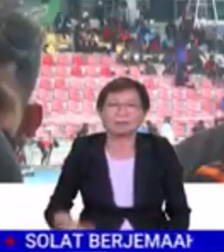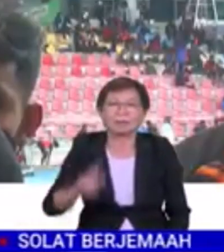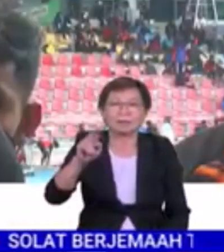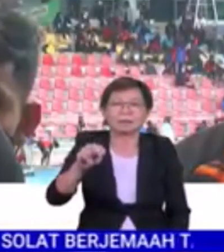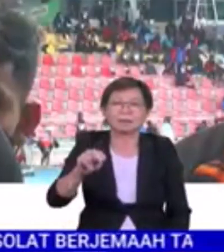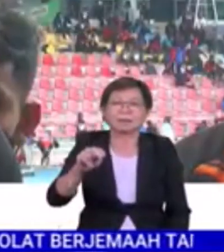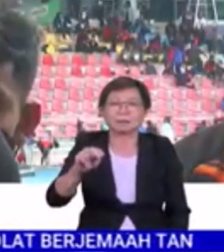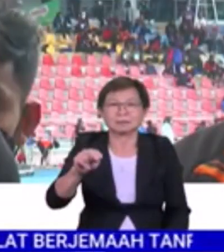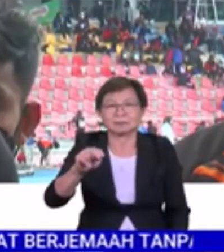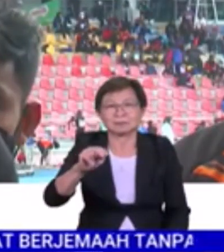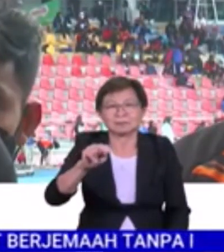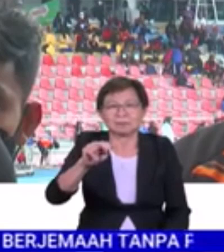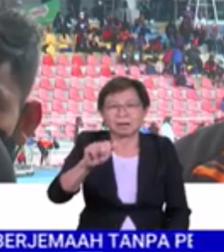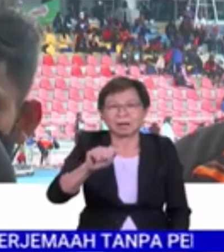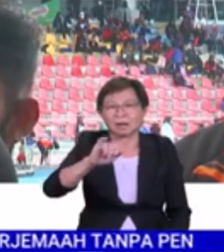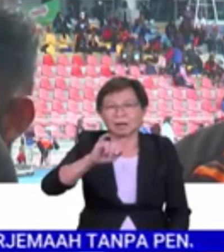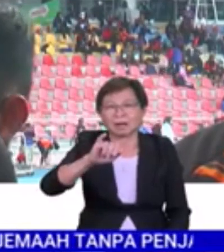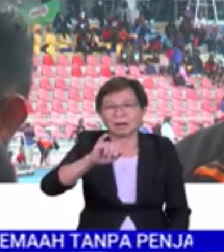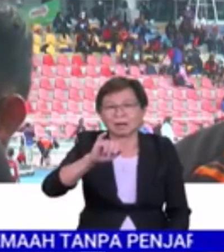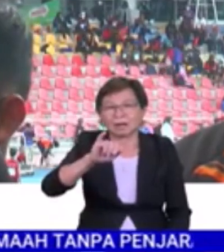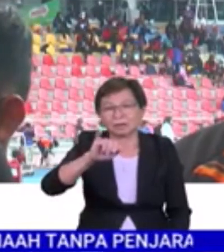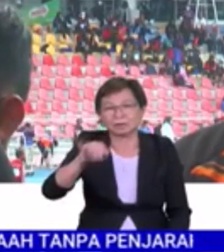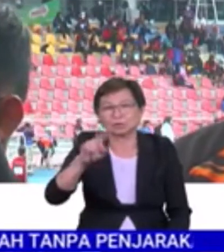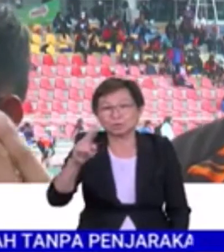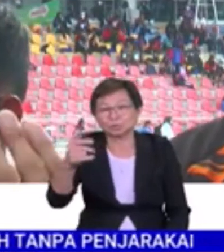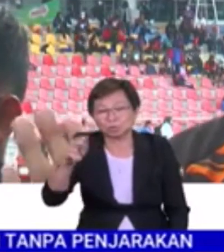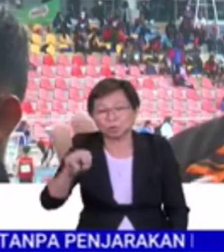Najwan. I will apply with the